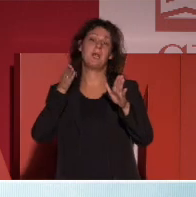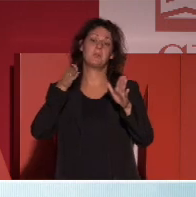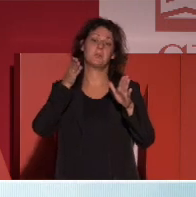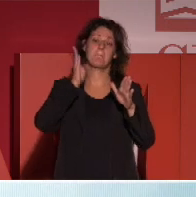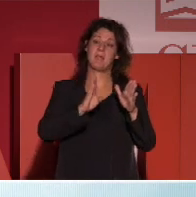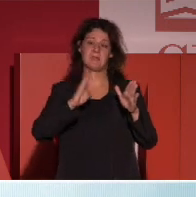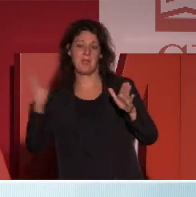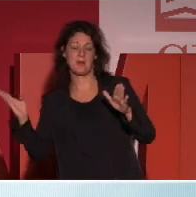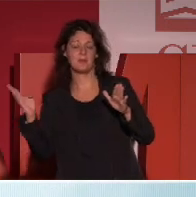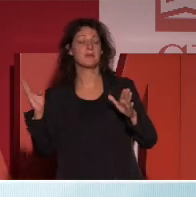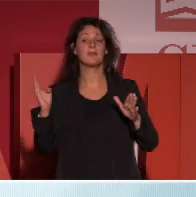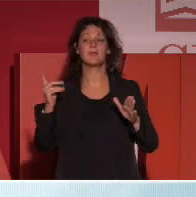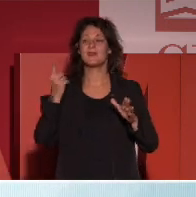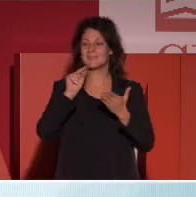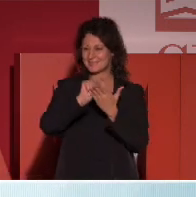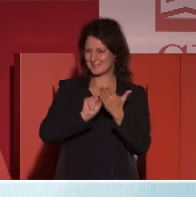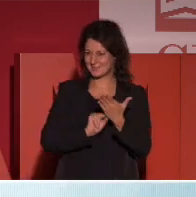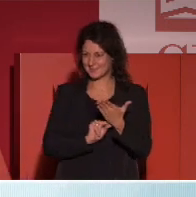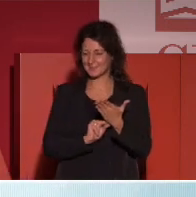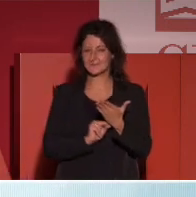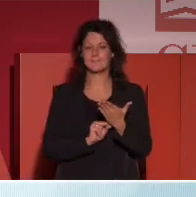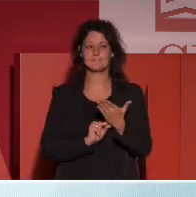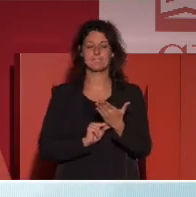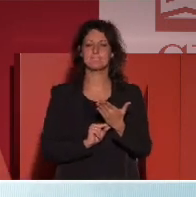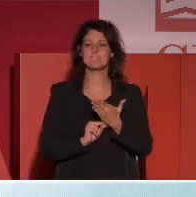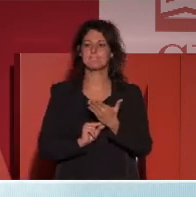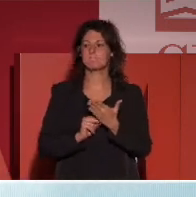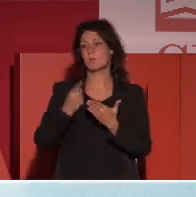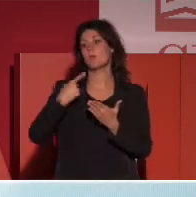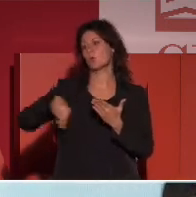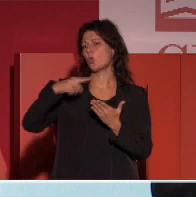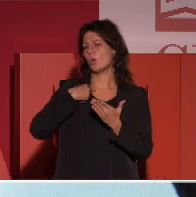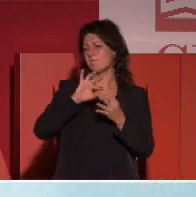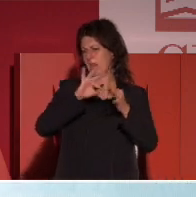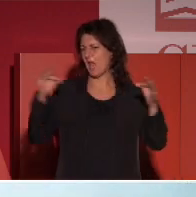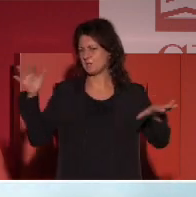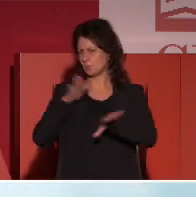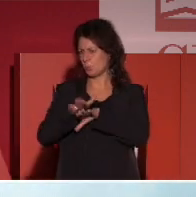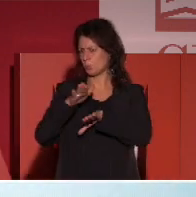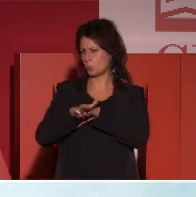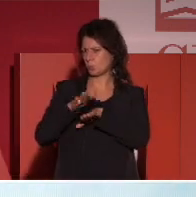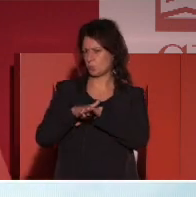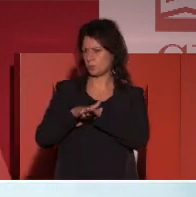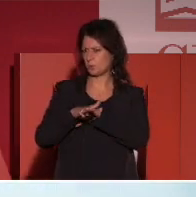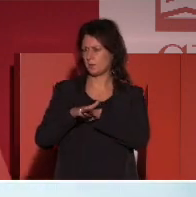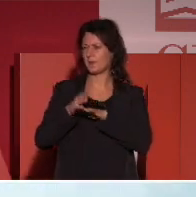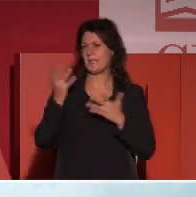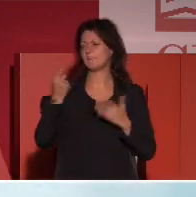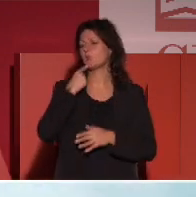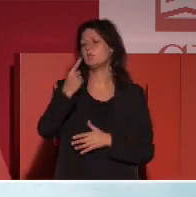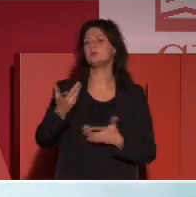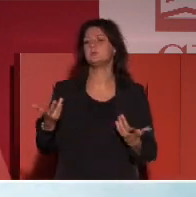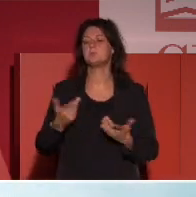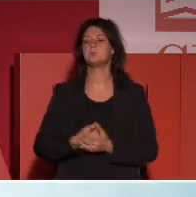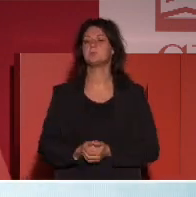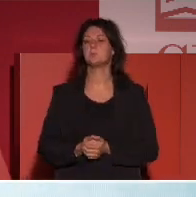meravigliosa di cui poi noi abbiamo credo inconsapevolmente fatto la parafrasi molto spesso quando ci troviamo dire cosa me ne faccio di un